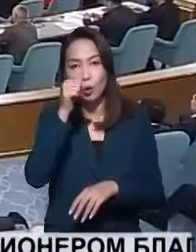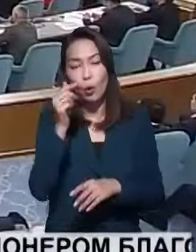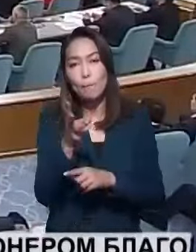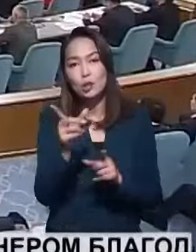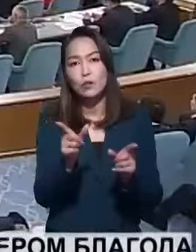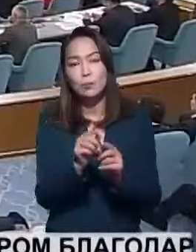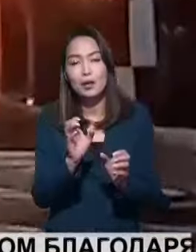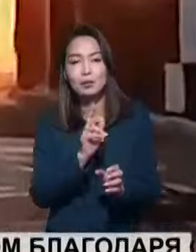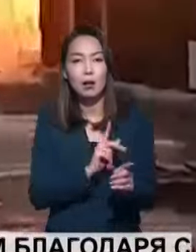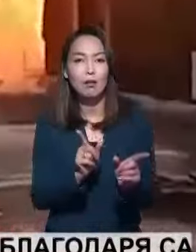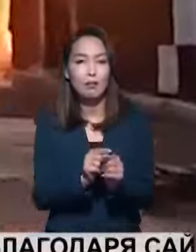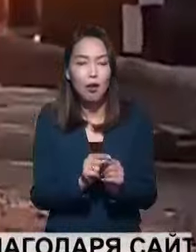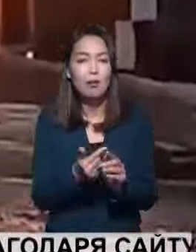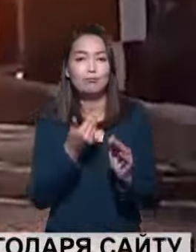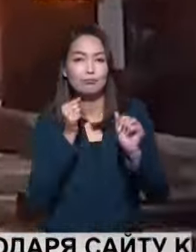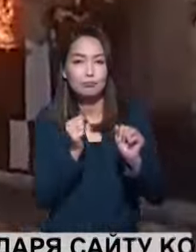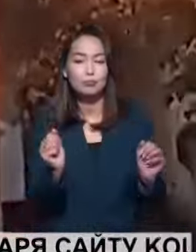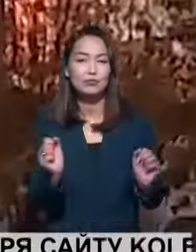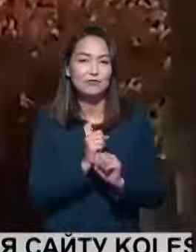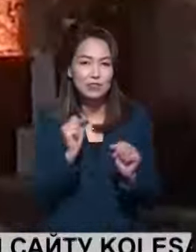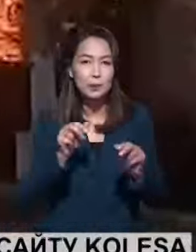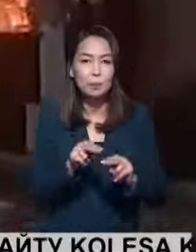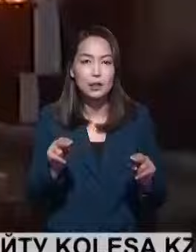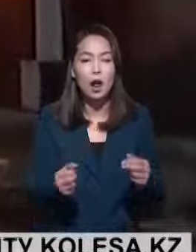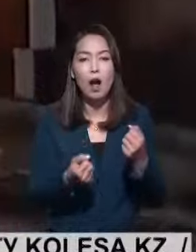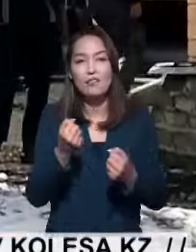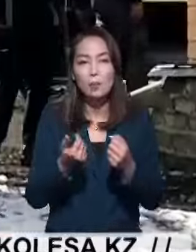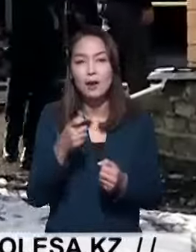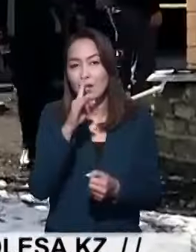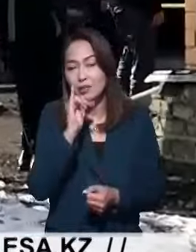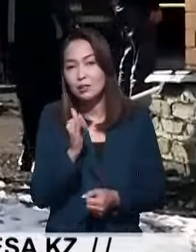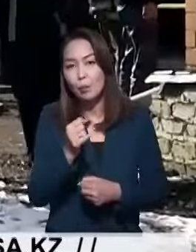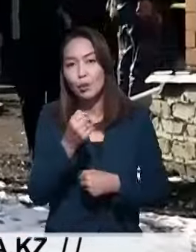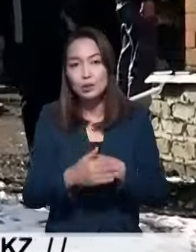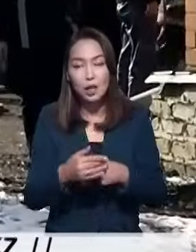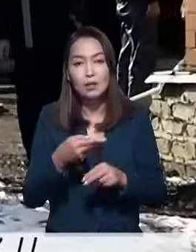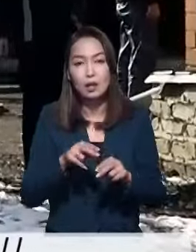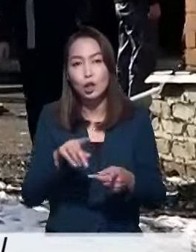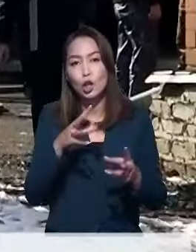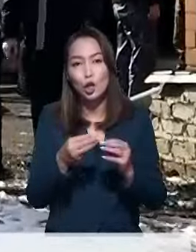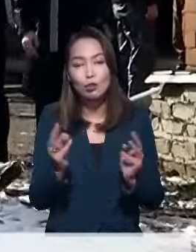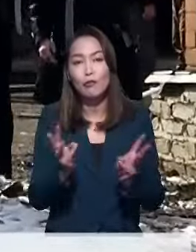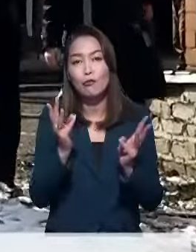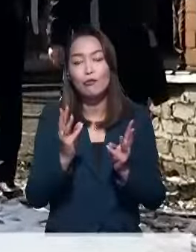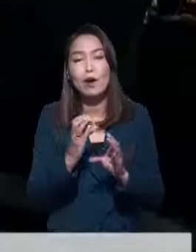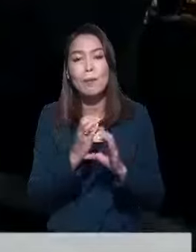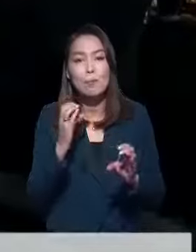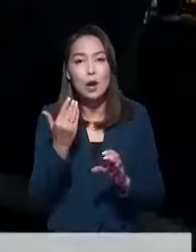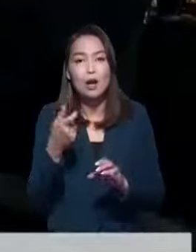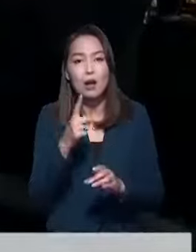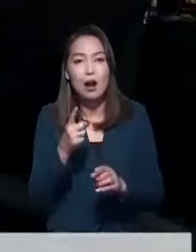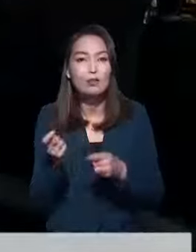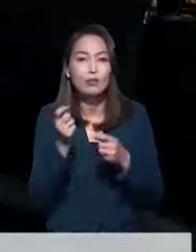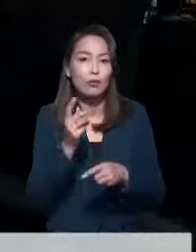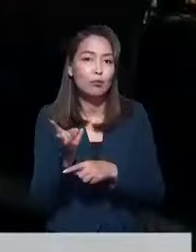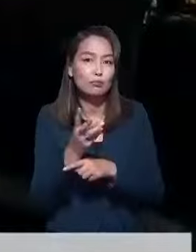вместе с коллегой предотвратил взрыв на Петропавловской автомобильной газозаправочной станции. Тогда в результате возгорания емкости газовоза огнеборцам в